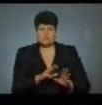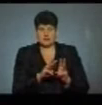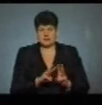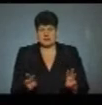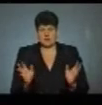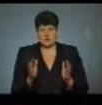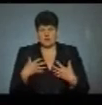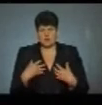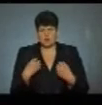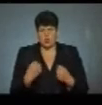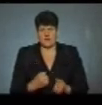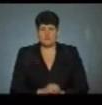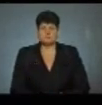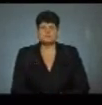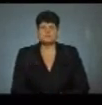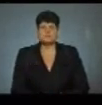Ляшко.